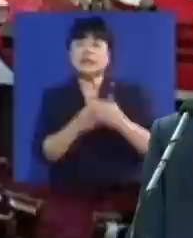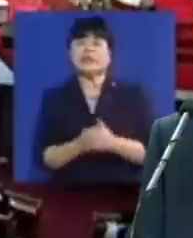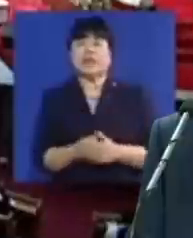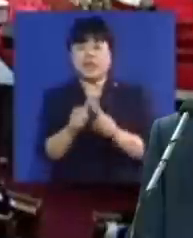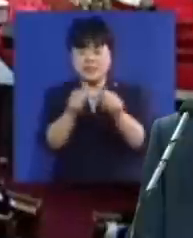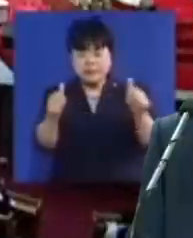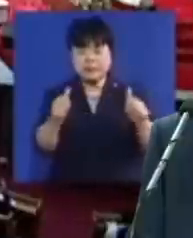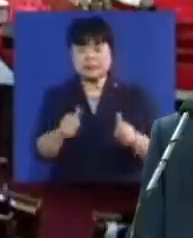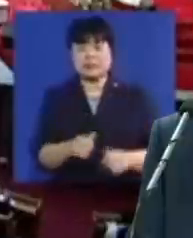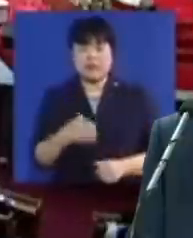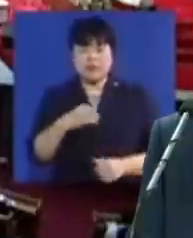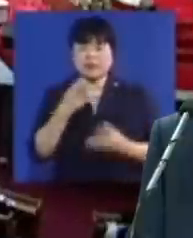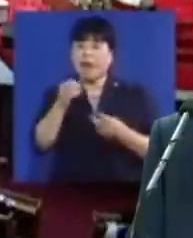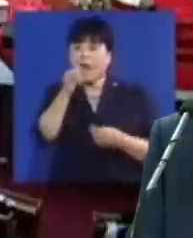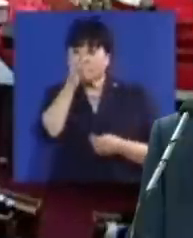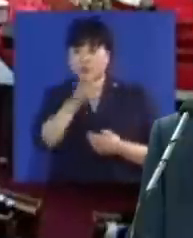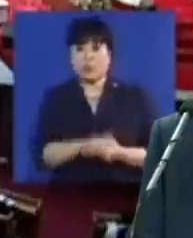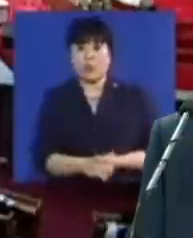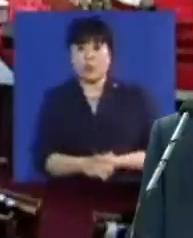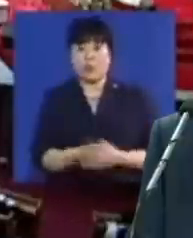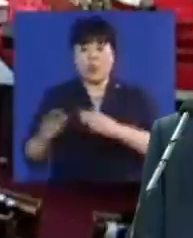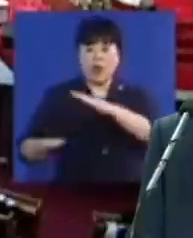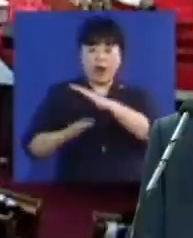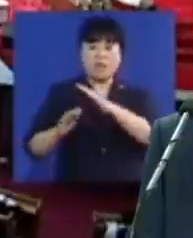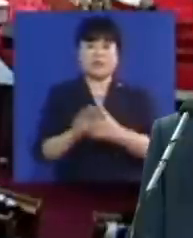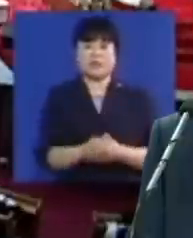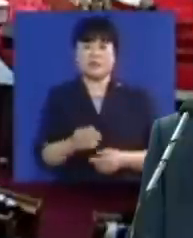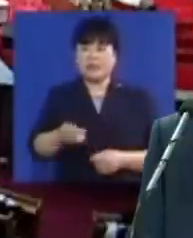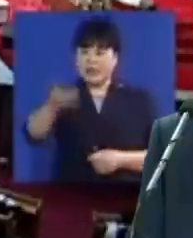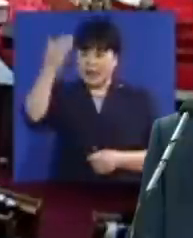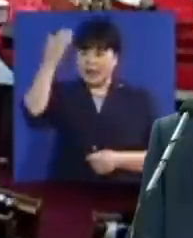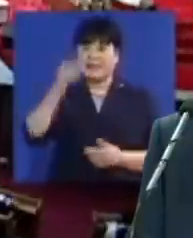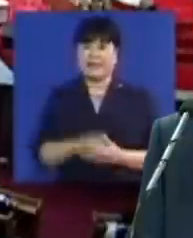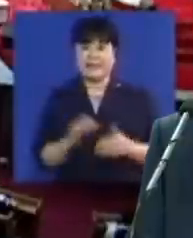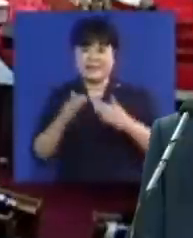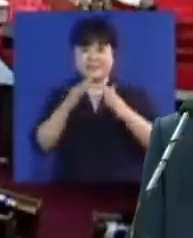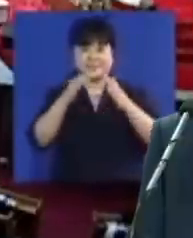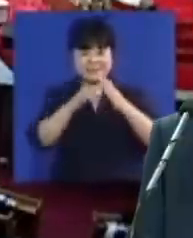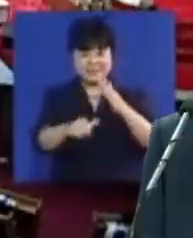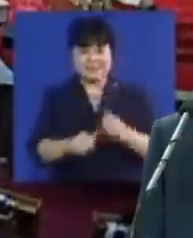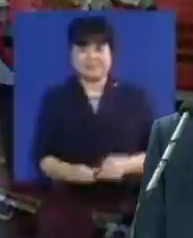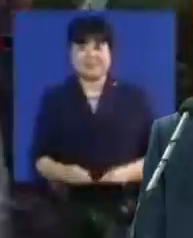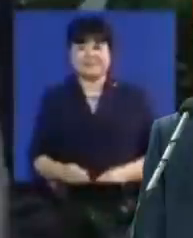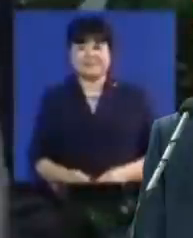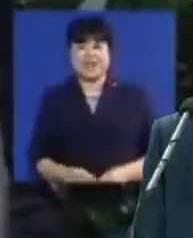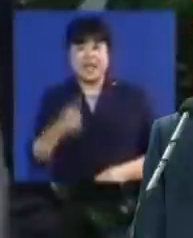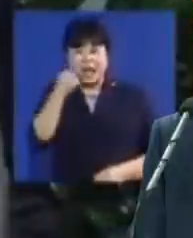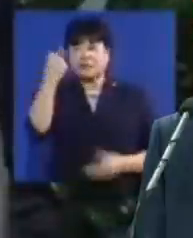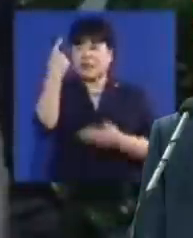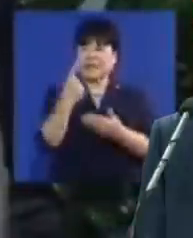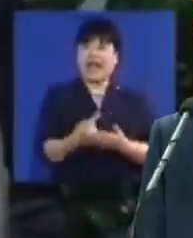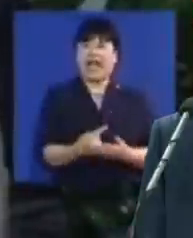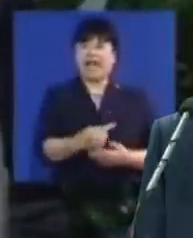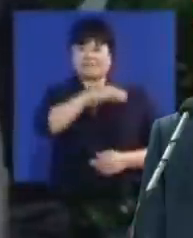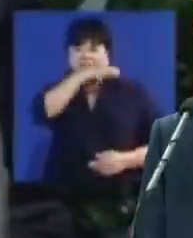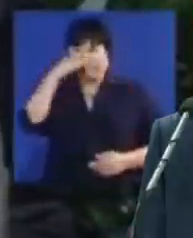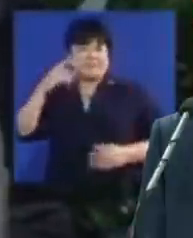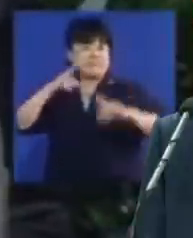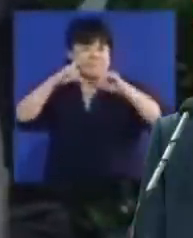받는 것입니다. 그런가 하면 가정에서도 과거에 집에 돌아오면 어흠 아버지 왔다